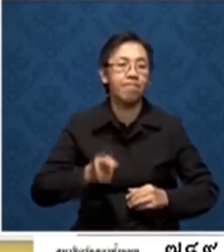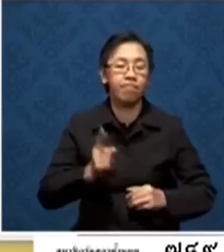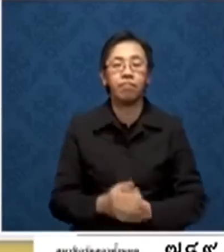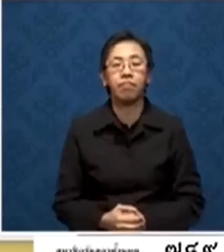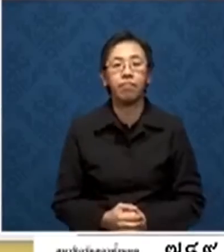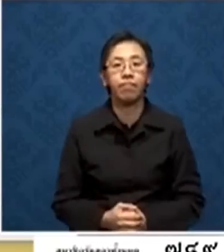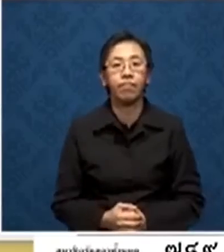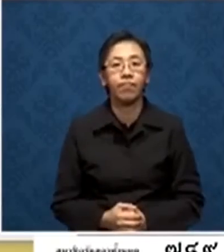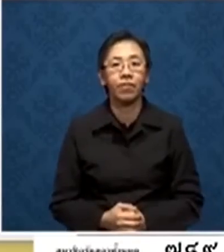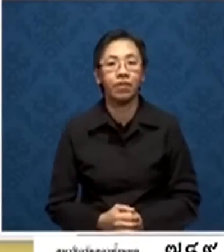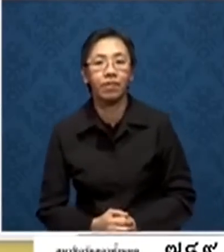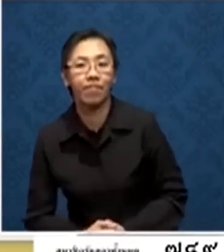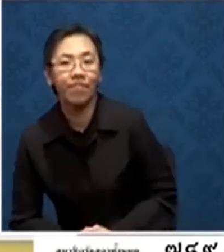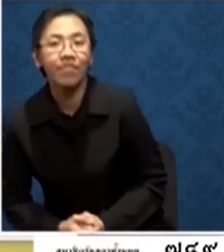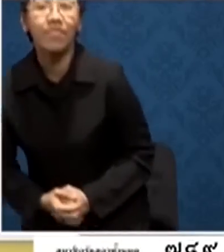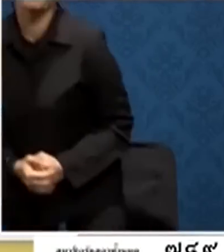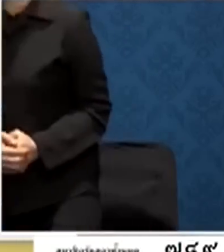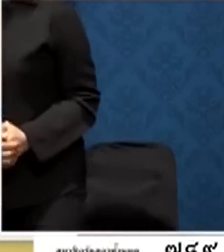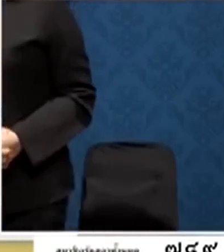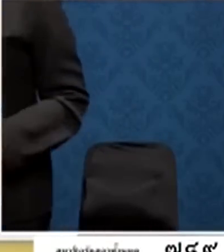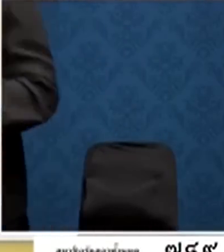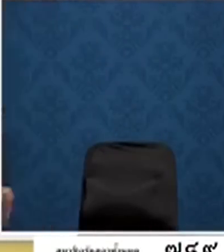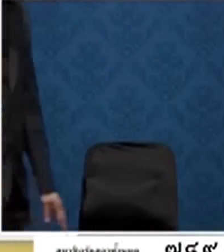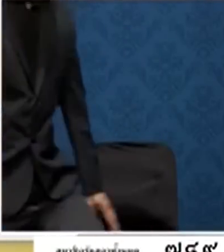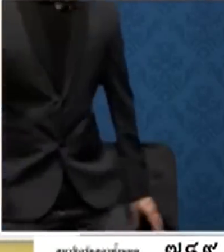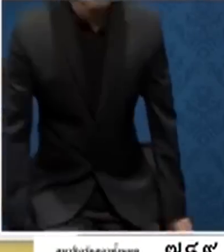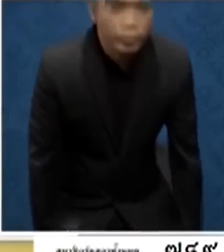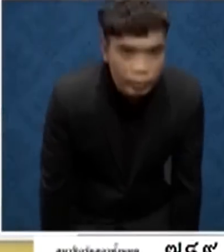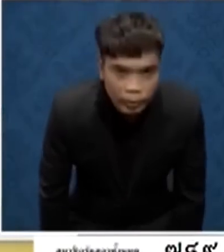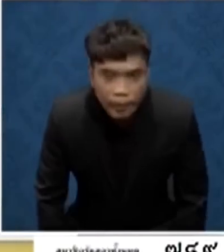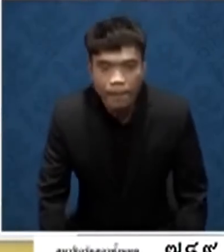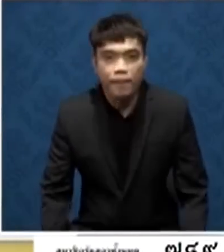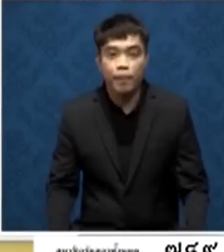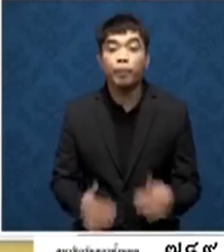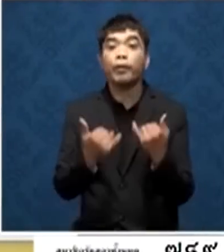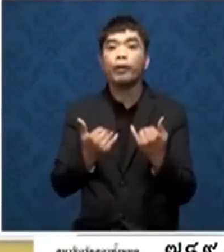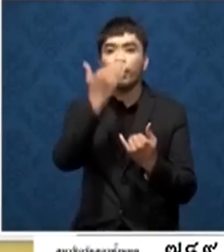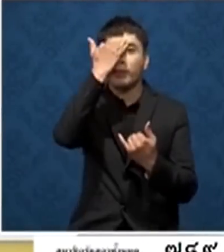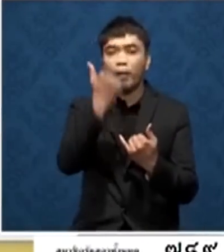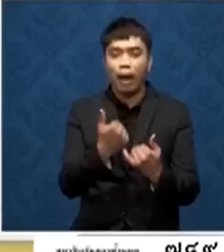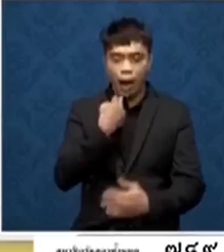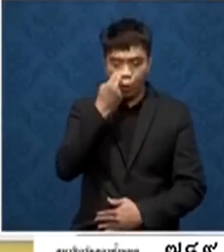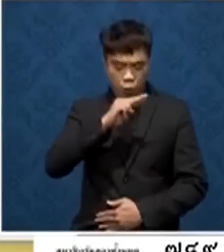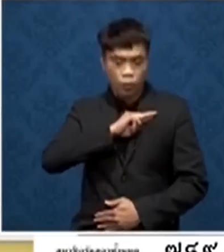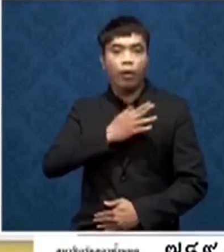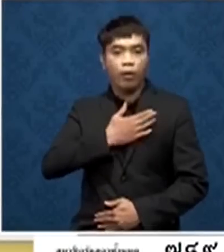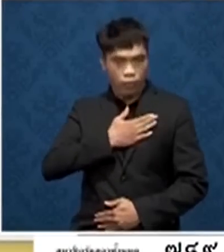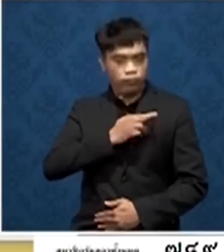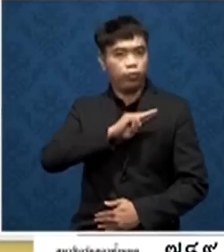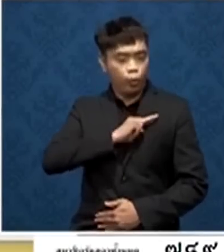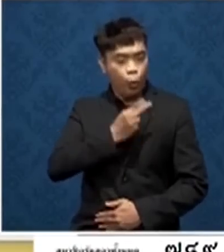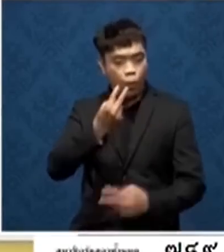ผมเรียนด้วยความเคารพจริงๆว่าวันนี้หลายวันมีสังคมมองมาทำไมท่านไม่ดูตัวเองบ้าง